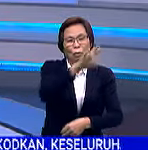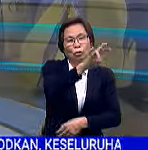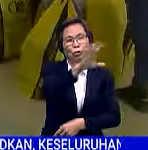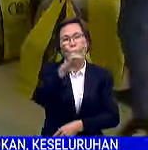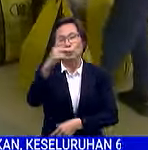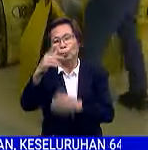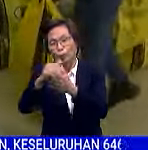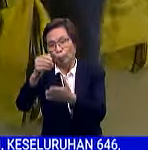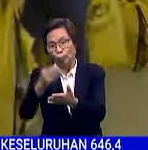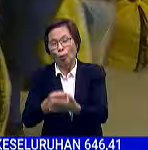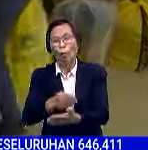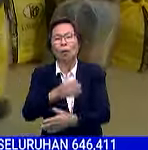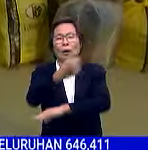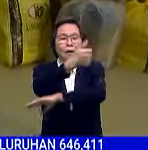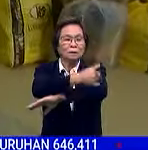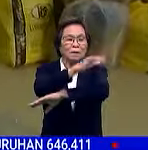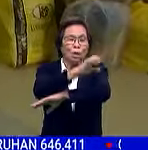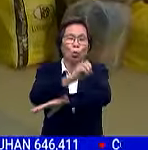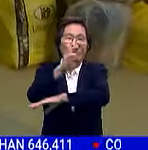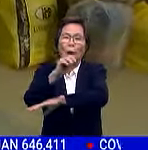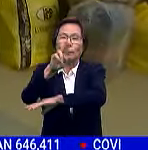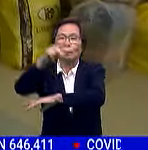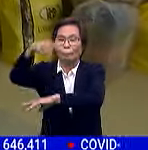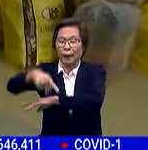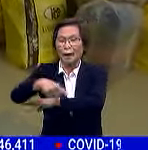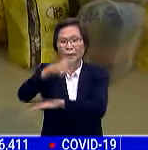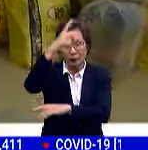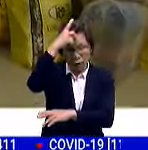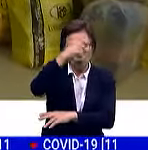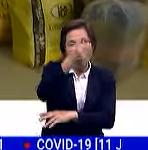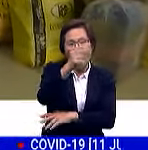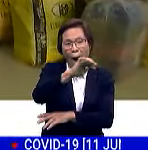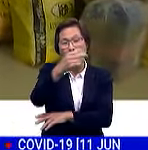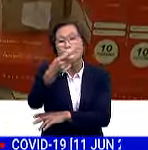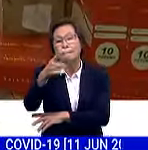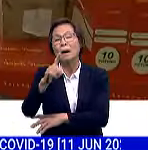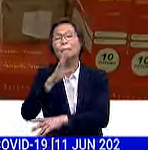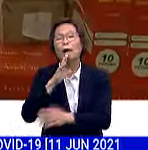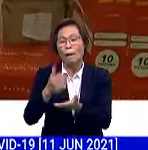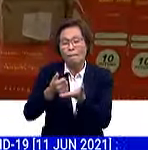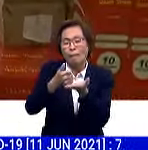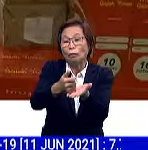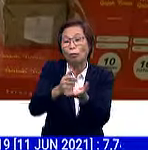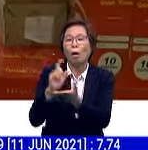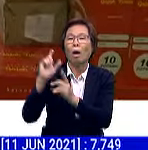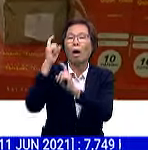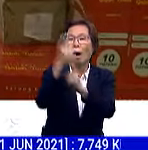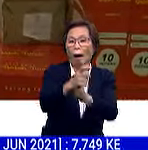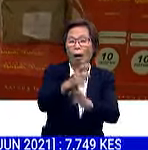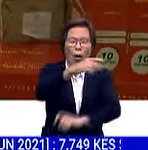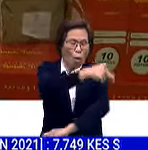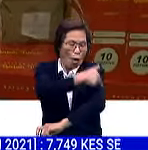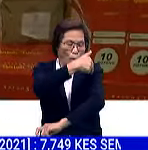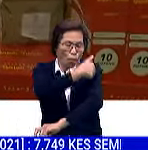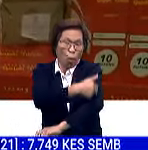RM75,000. Ketua Pegawai Eksekutif MUIP, Datuk Ahmad Hairi Hussein berkata bantuan itu diserahkan kepada pihak Hospital